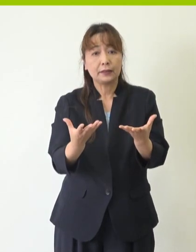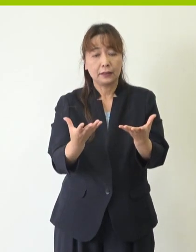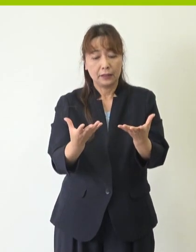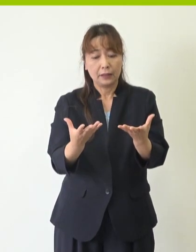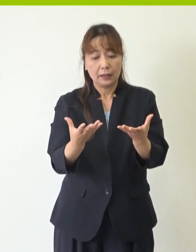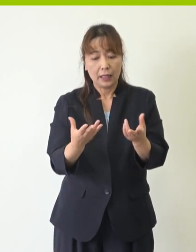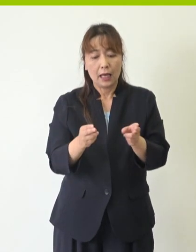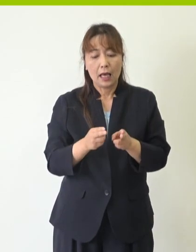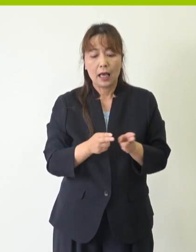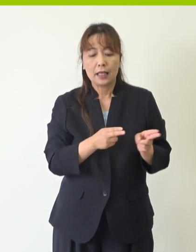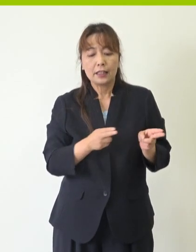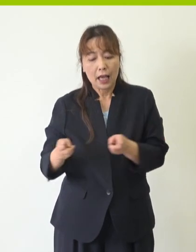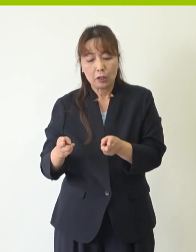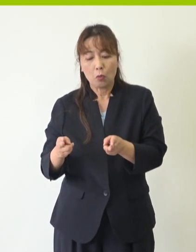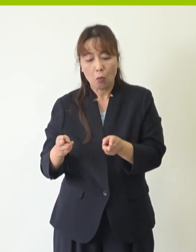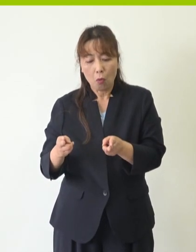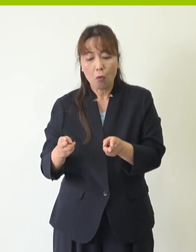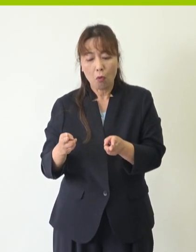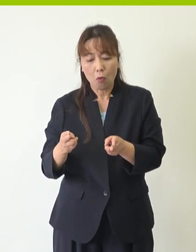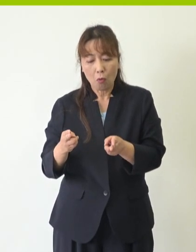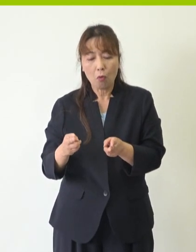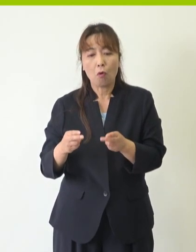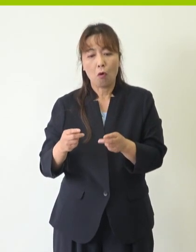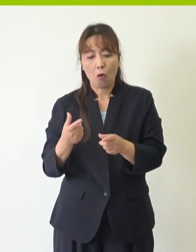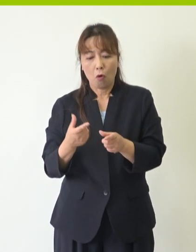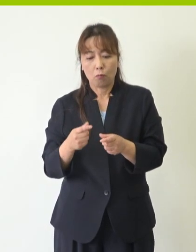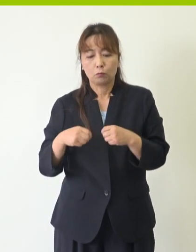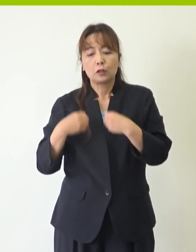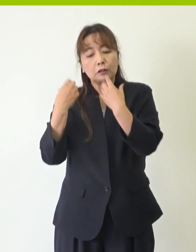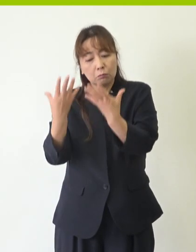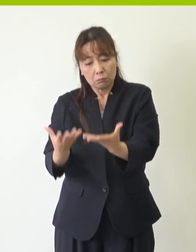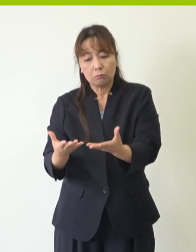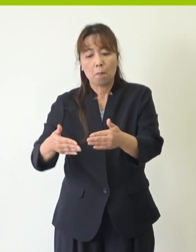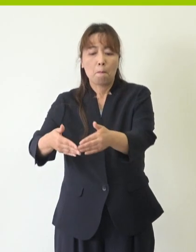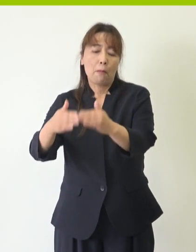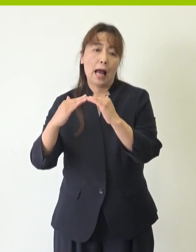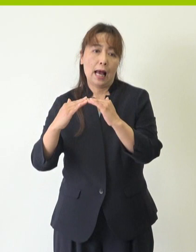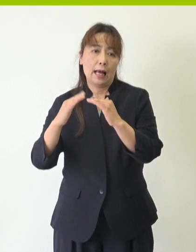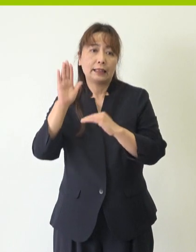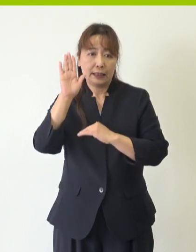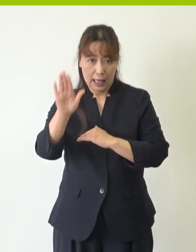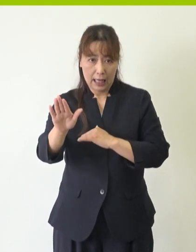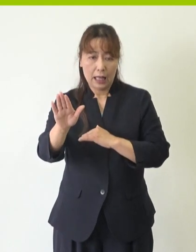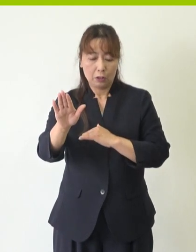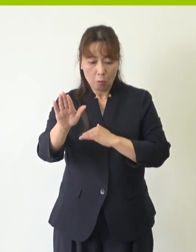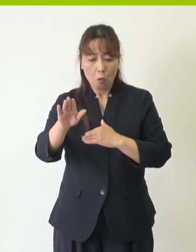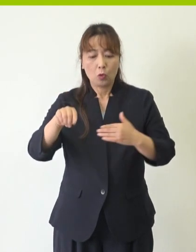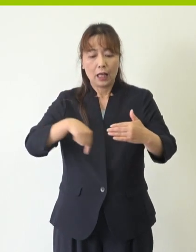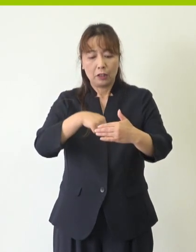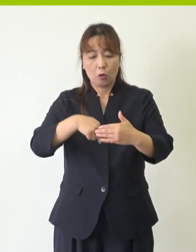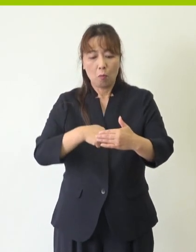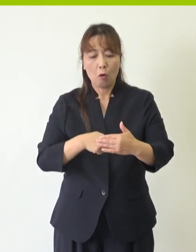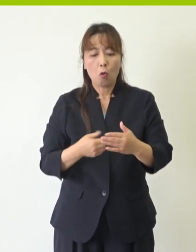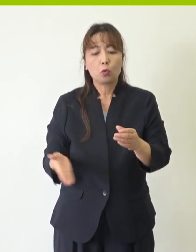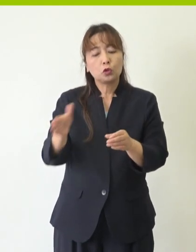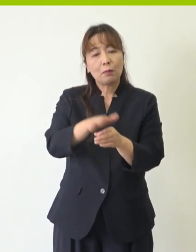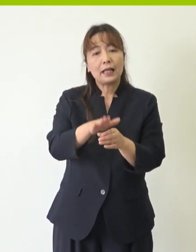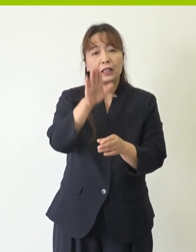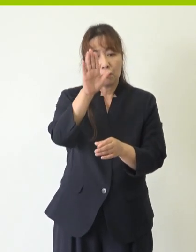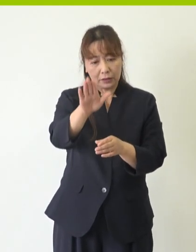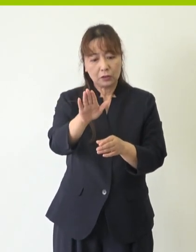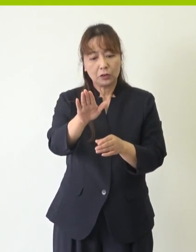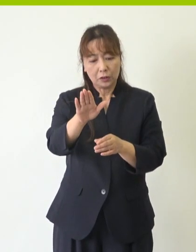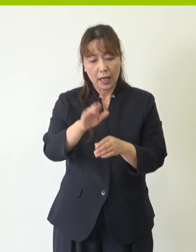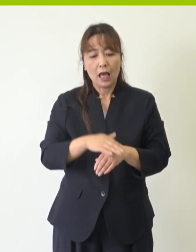ます制度を拡充した制度を設けたものも含まれておりますあの特にですねあのパートナーシップ